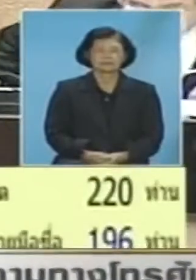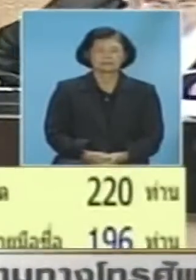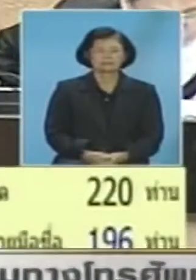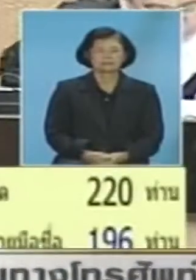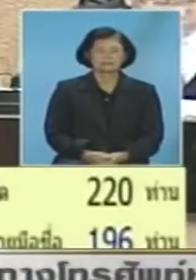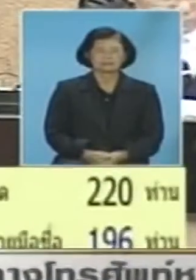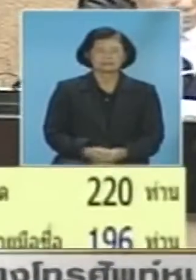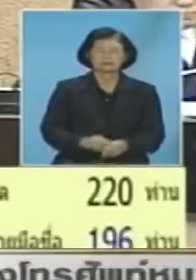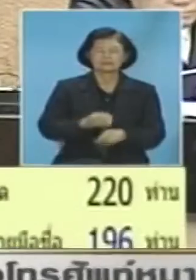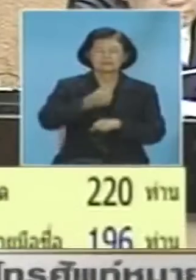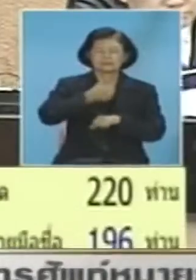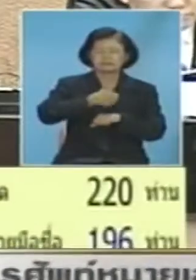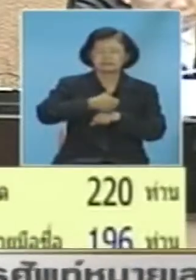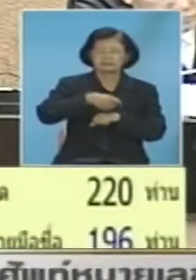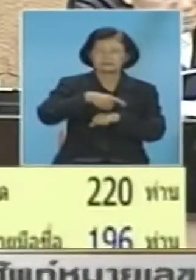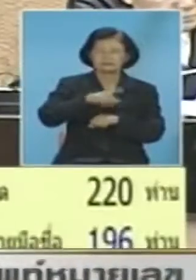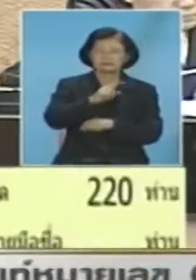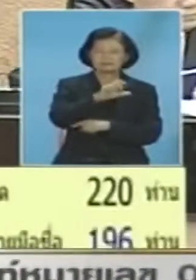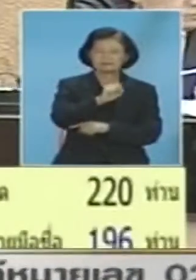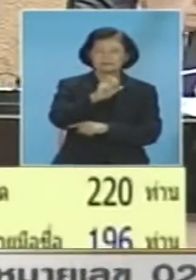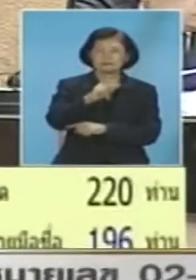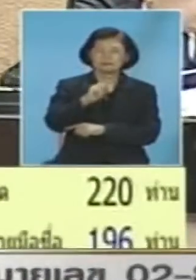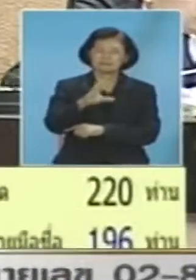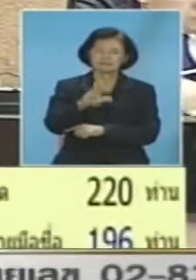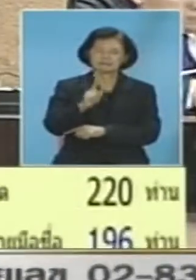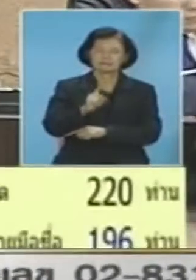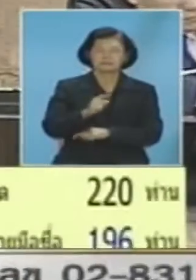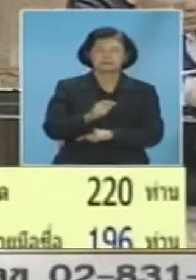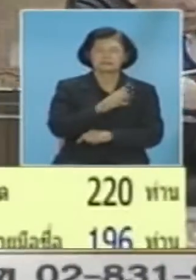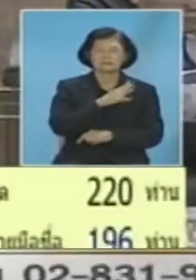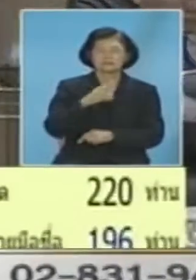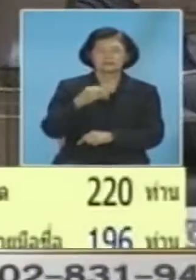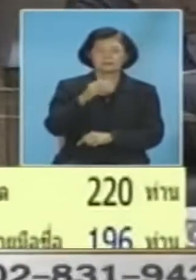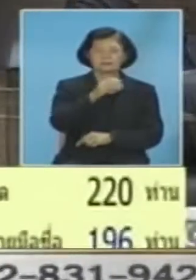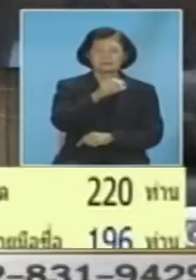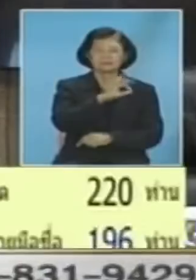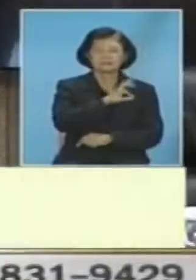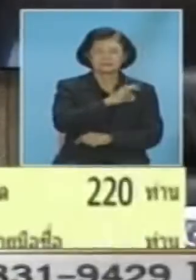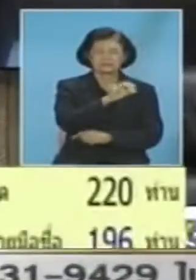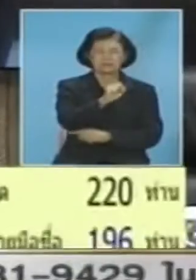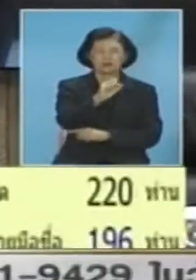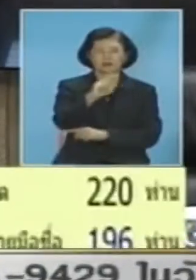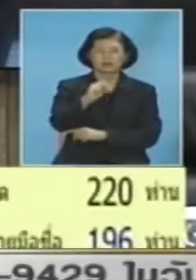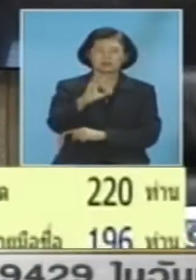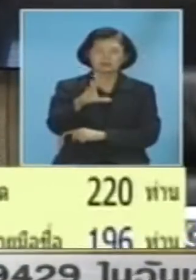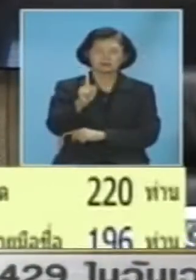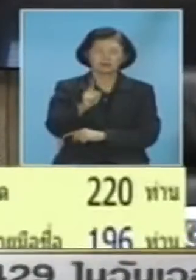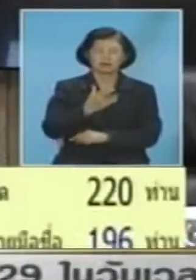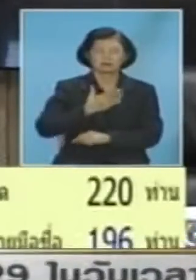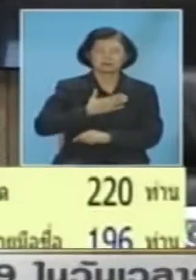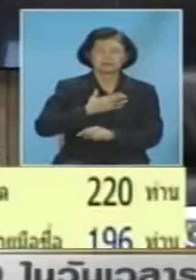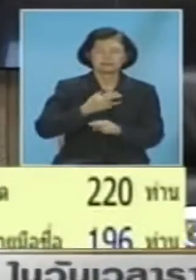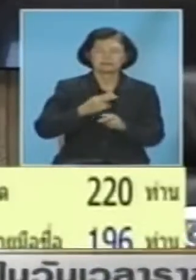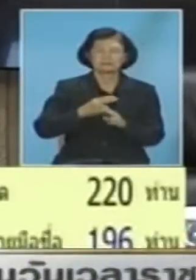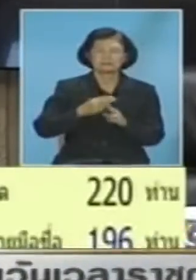เรียนท่านประธานสภานิติบัญญัติแห่งชาติและท่านสมาชิกสภานิติบัญญัติแห่งชาติค่ะดิฉันนางสาวยิ่ง